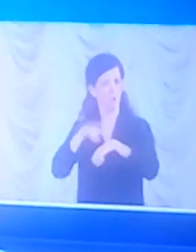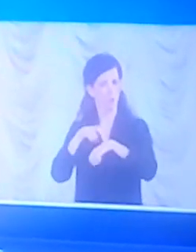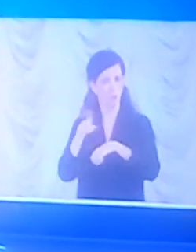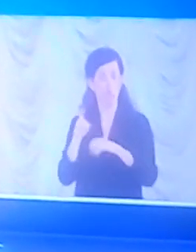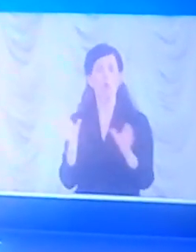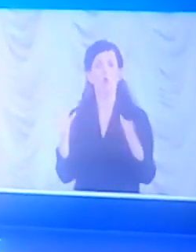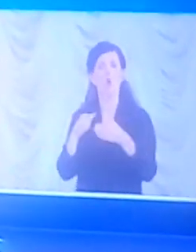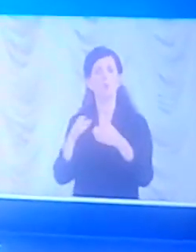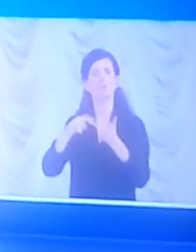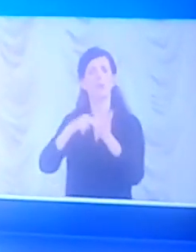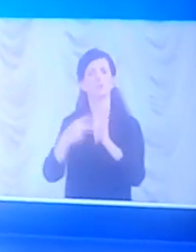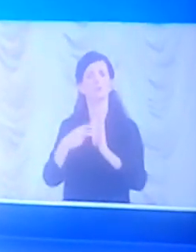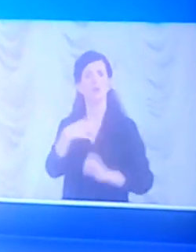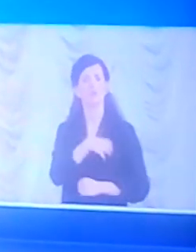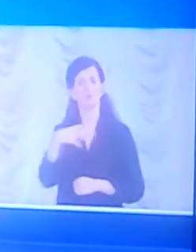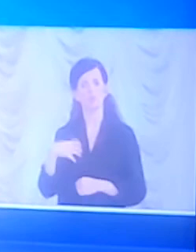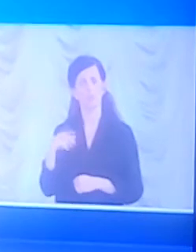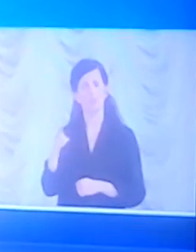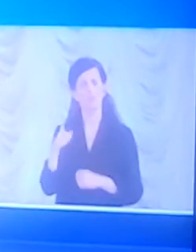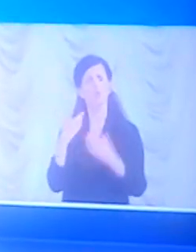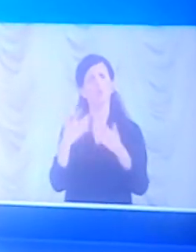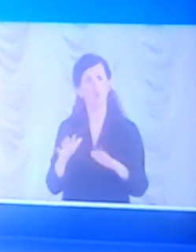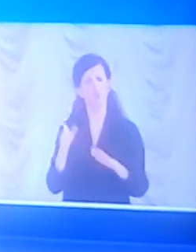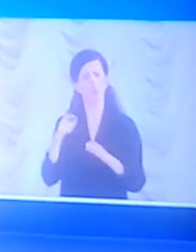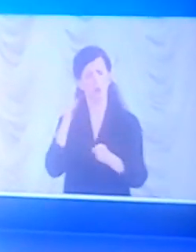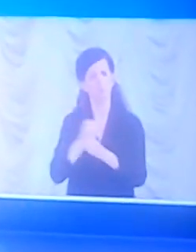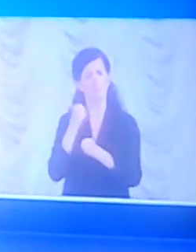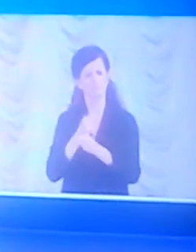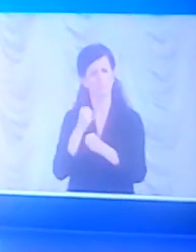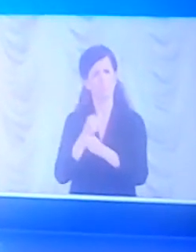tecnico scientifico che ormai lavora con noi da